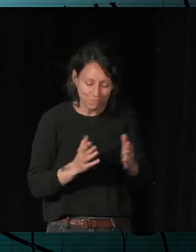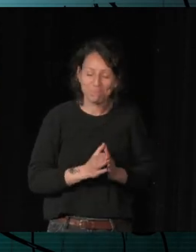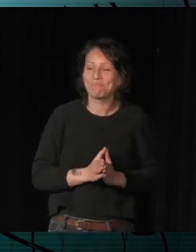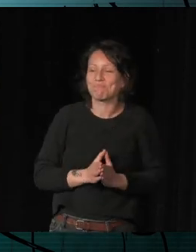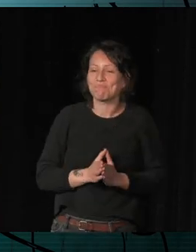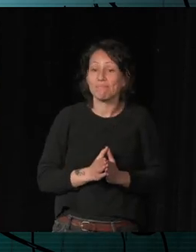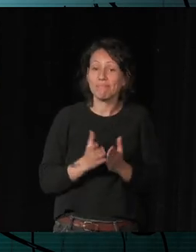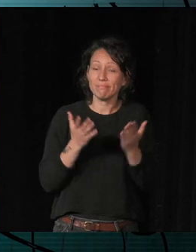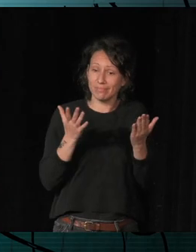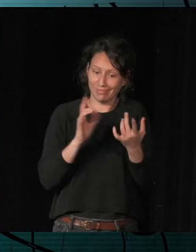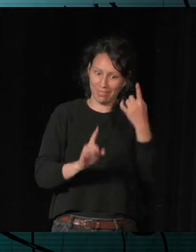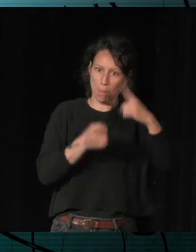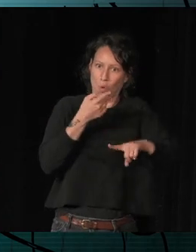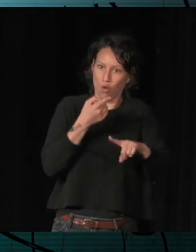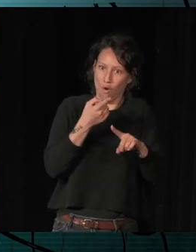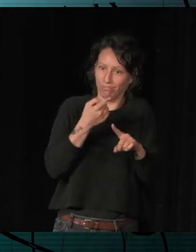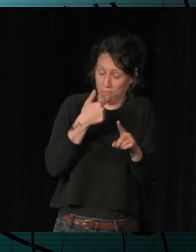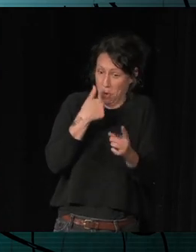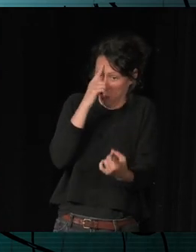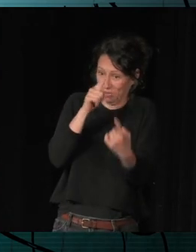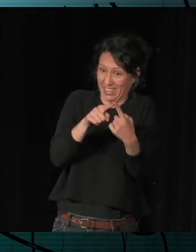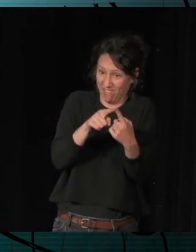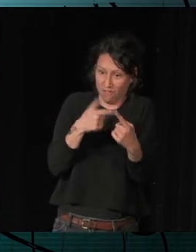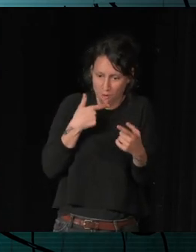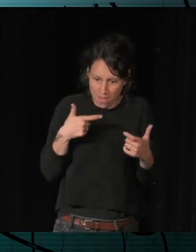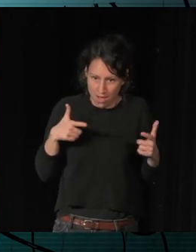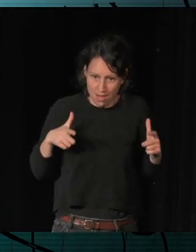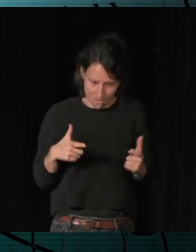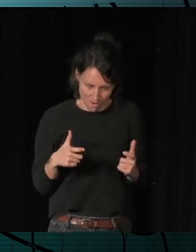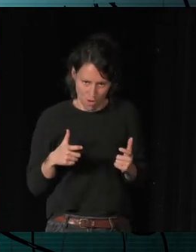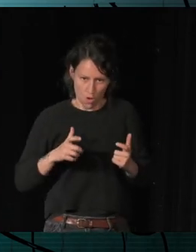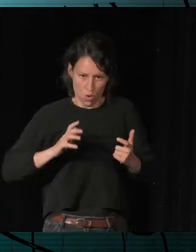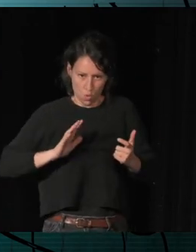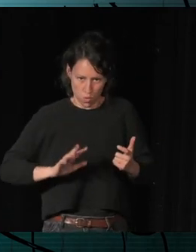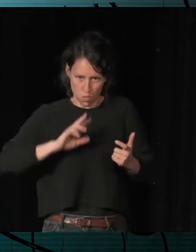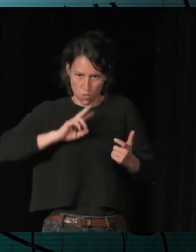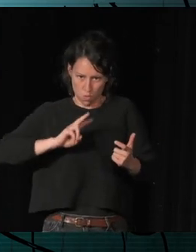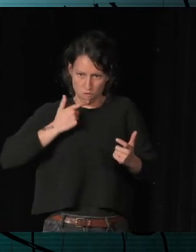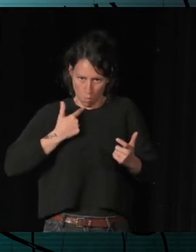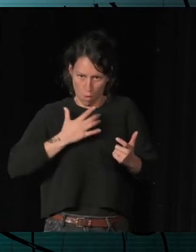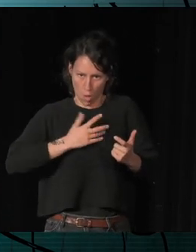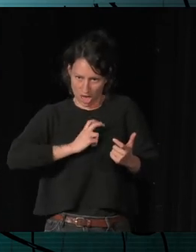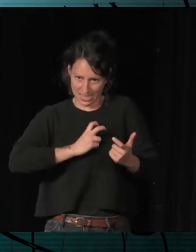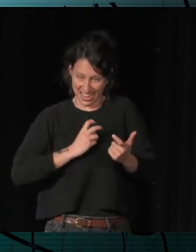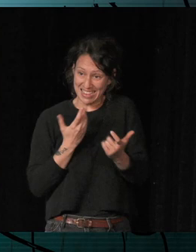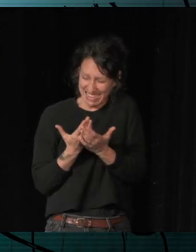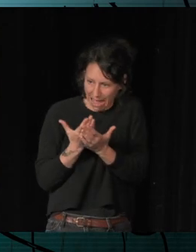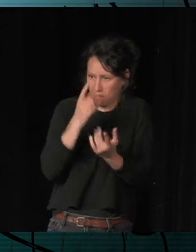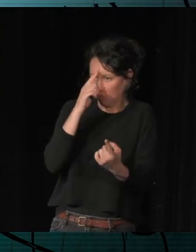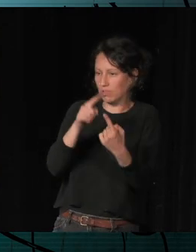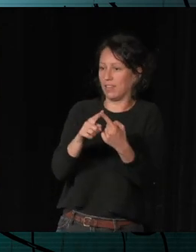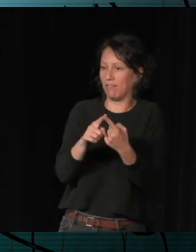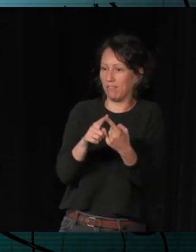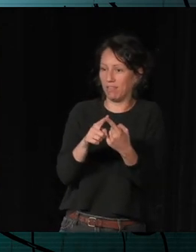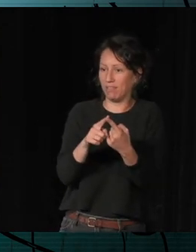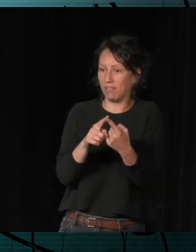jeu déjà je voulais que le joueur ait peur de jouer et ça c'était le premier pas et après par extension de ça ça a été pareil il y a un livre un moment il est maudit on l'ouvre on